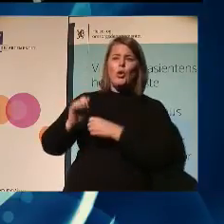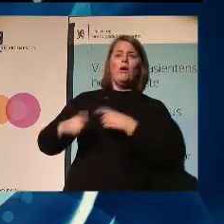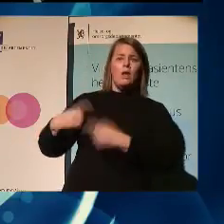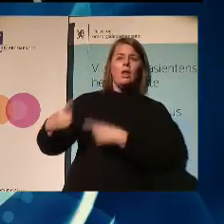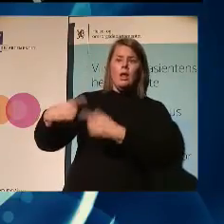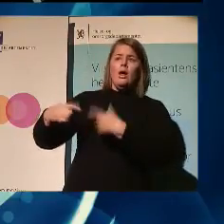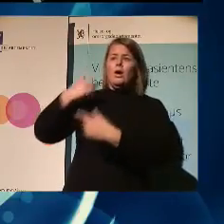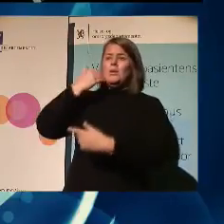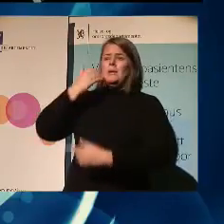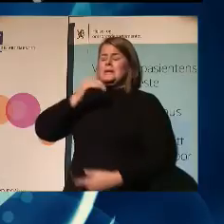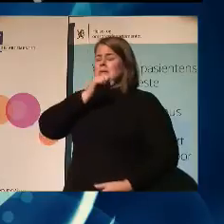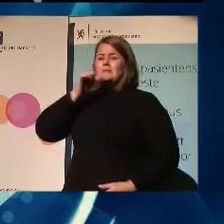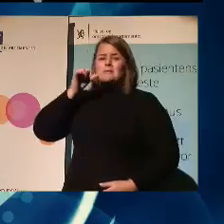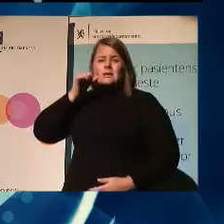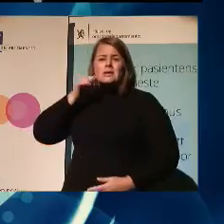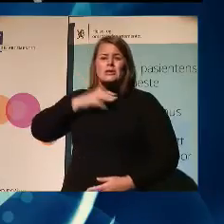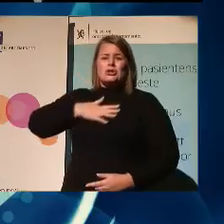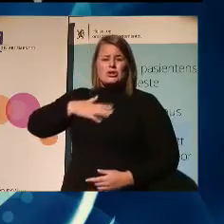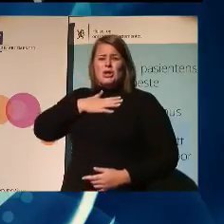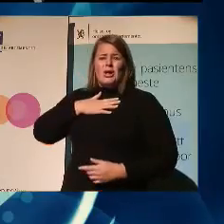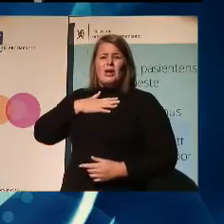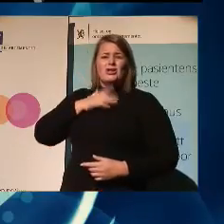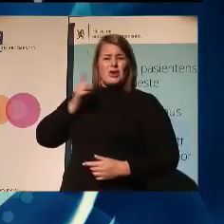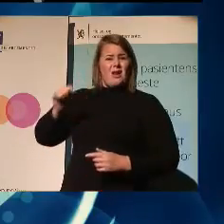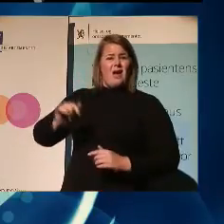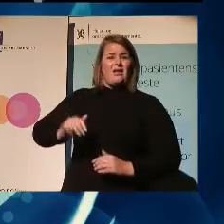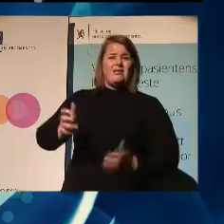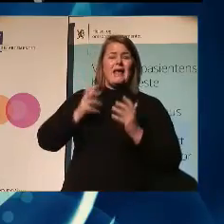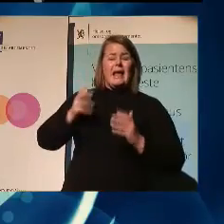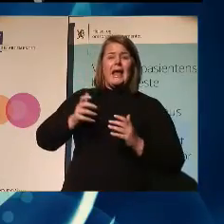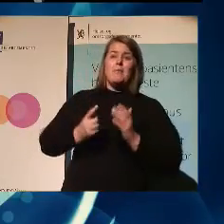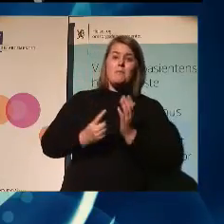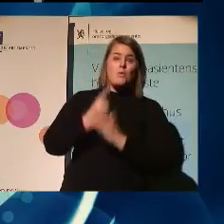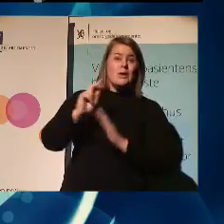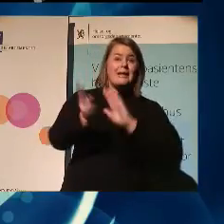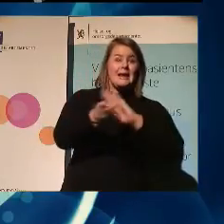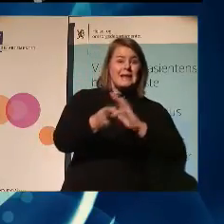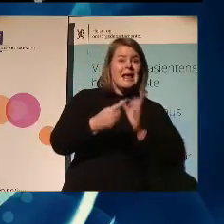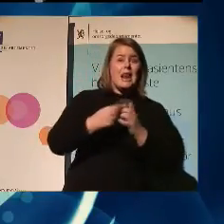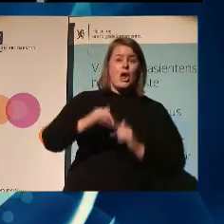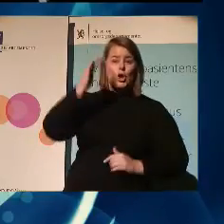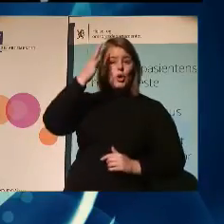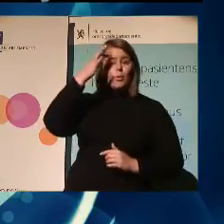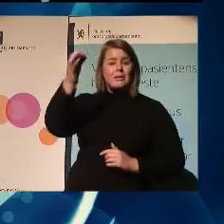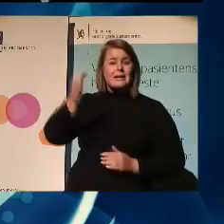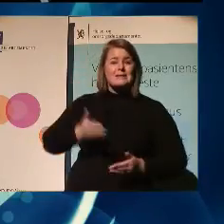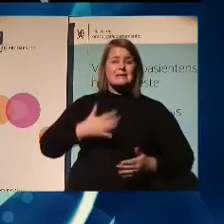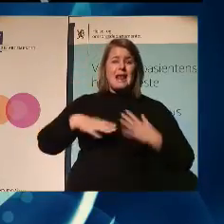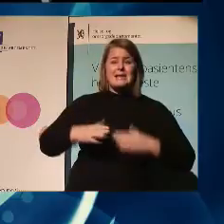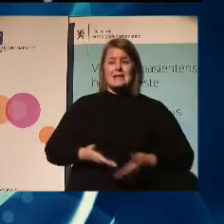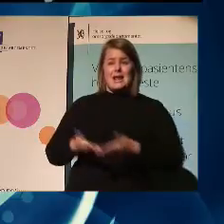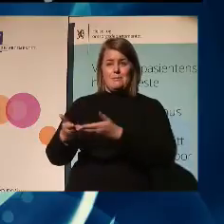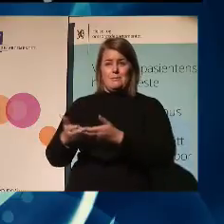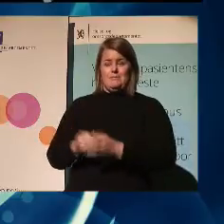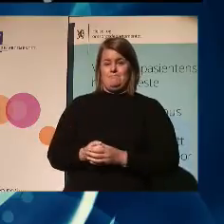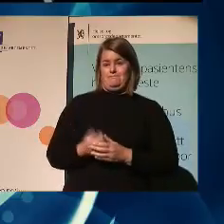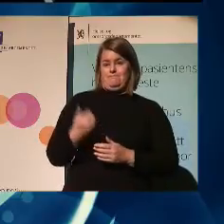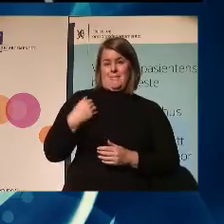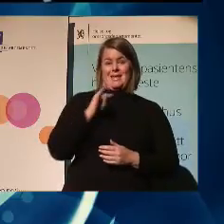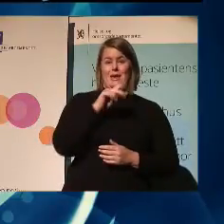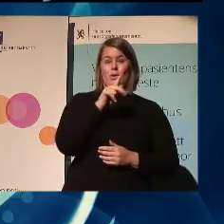ha høykompetent helsehjelp og muligens innleggelse. Som IKT Værnes